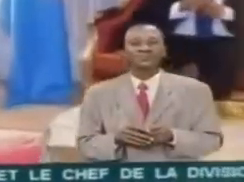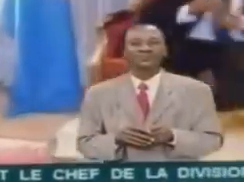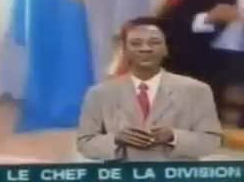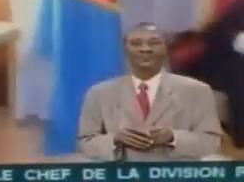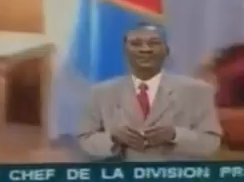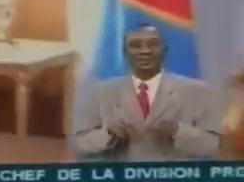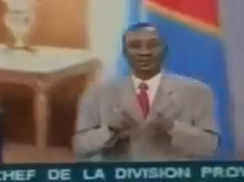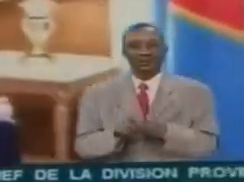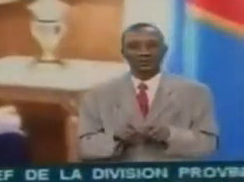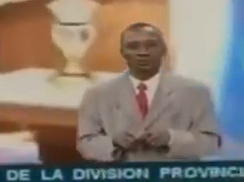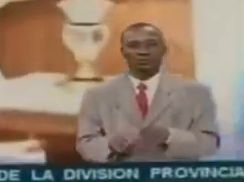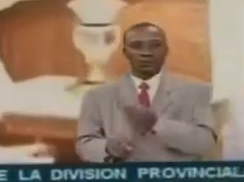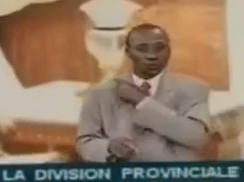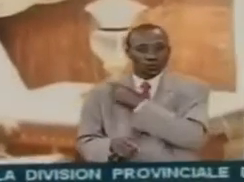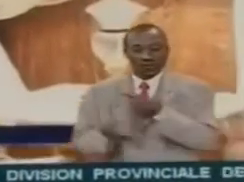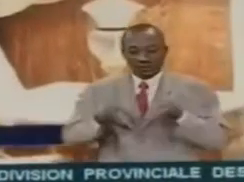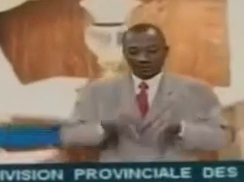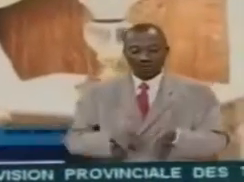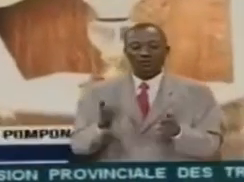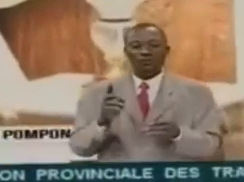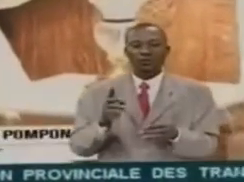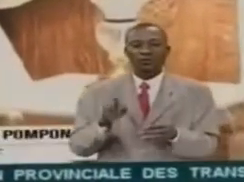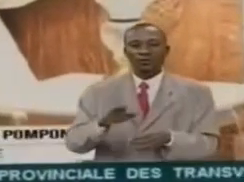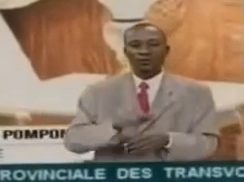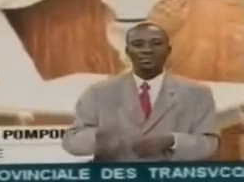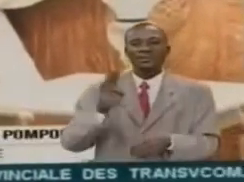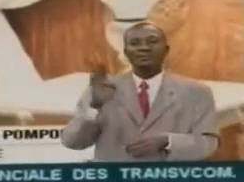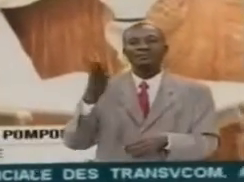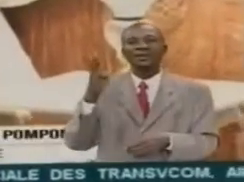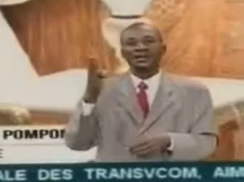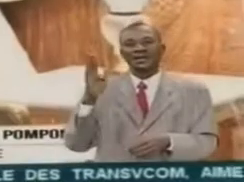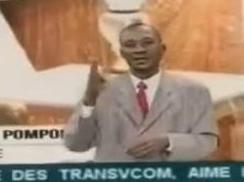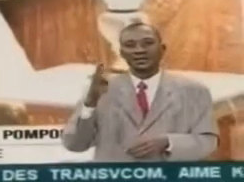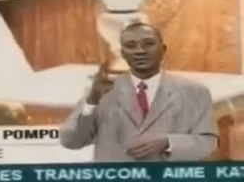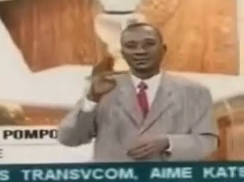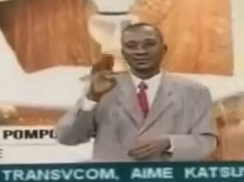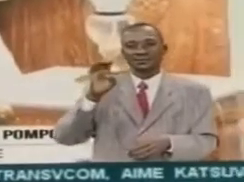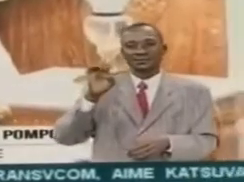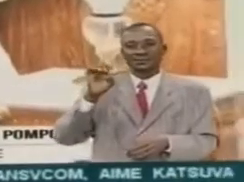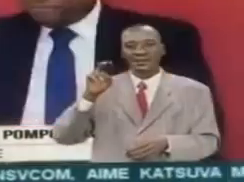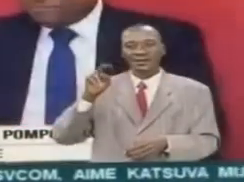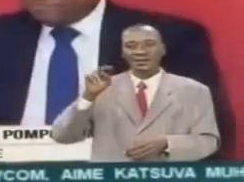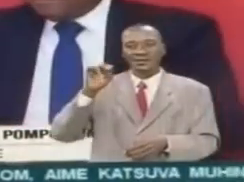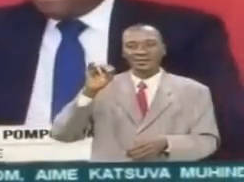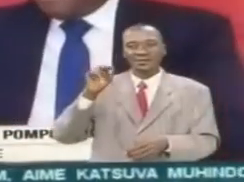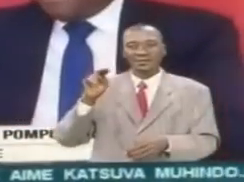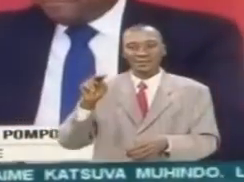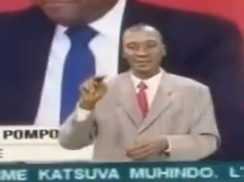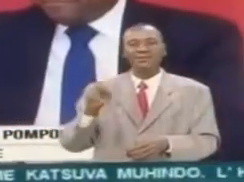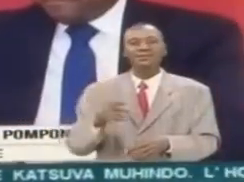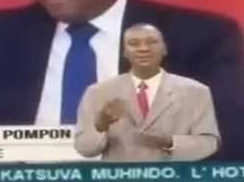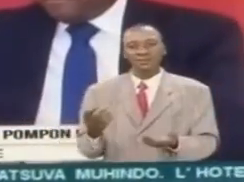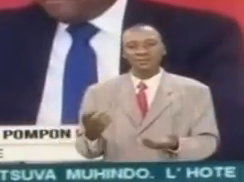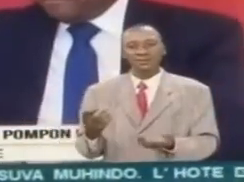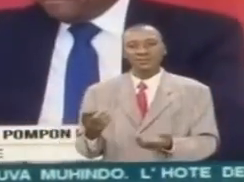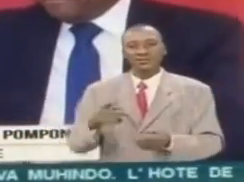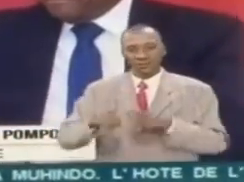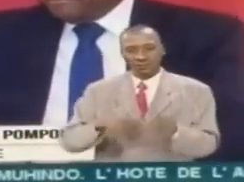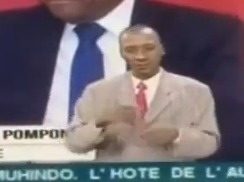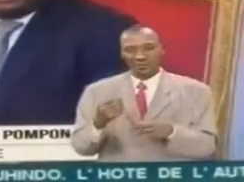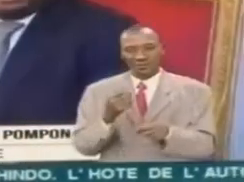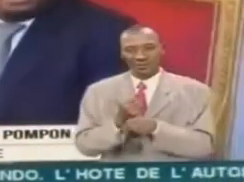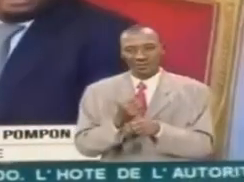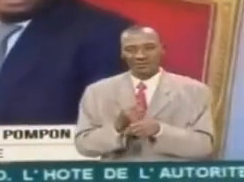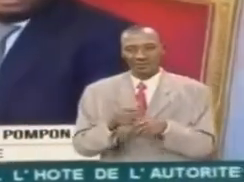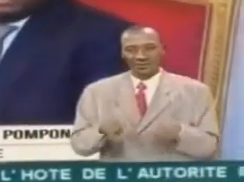béninoise, Dr Senem Houton traîne derrière lui une expérience de plus de 20 ans de responsabilité croissante, de